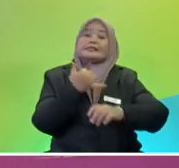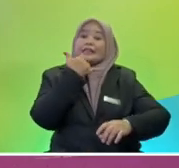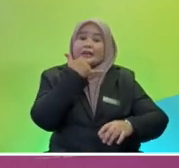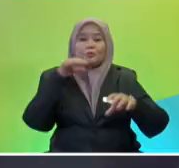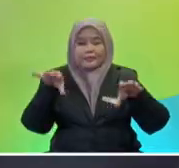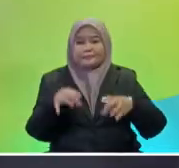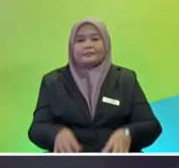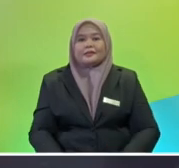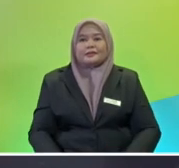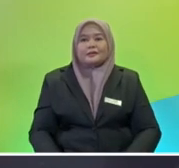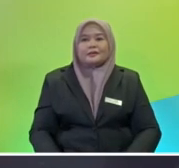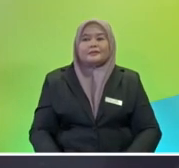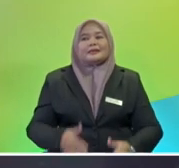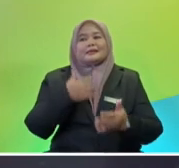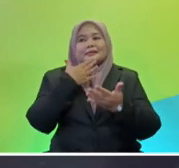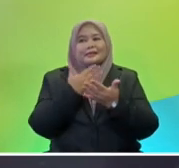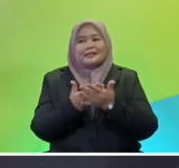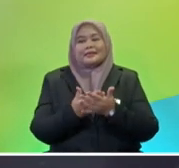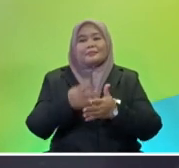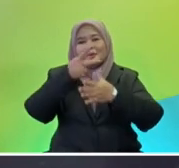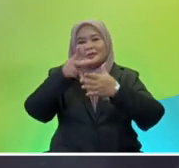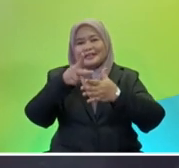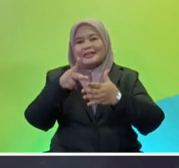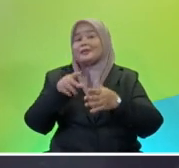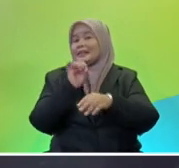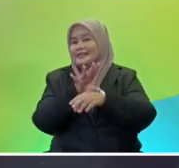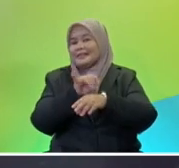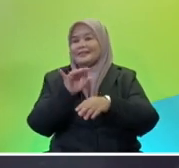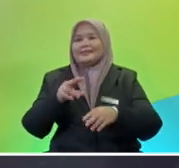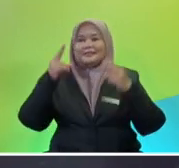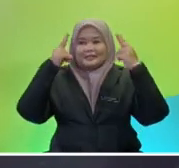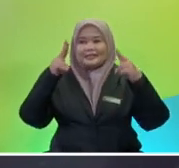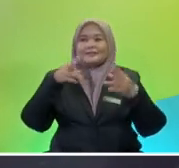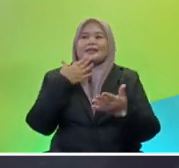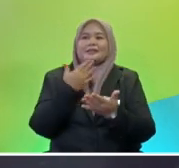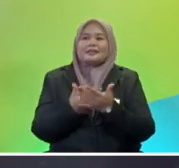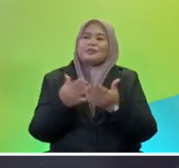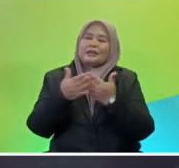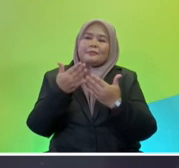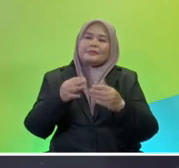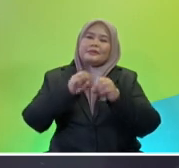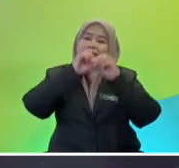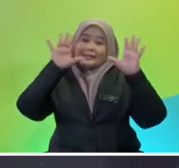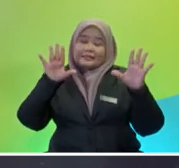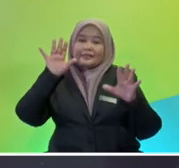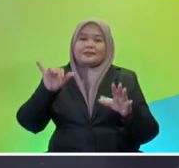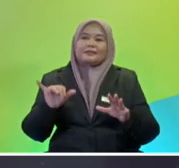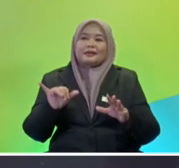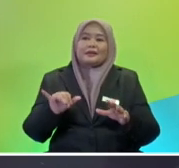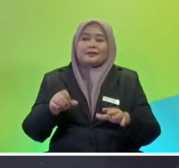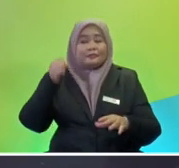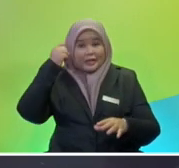baik baik terima kasih Ustadzah atas perkongsian dan juga nasihat di akhirnya dan terima kasih mudah-mudahan pencerahan yang diberikan mencerahkan